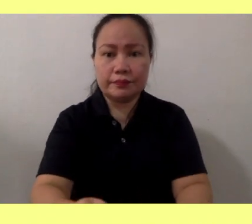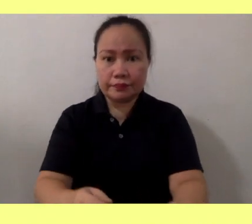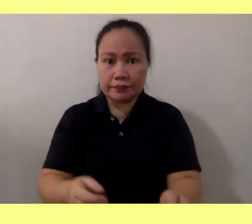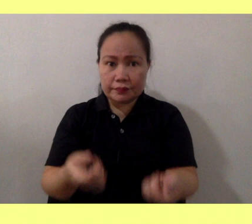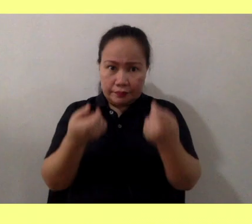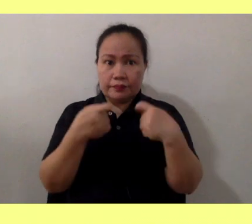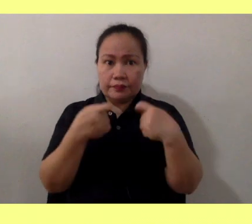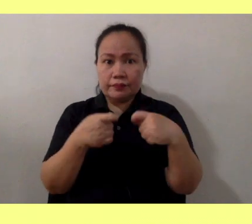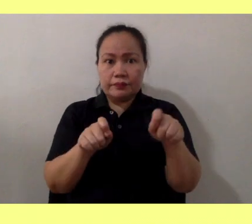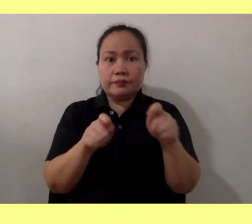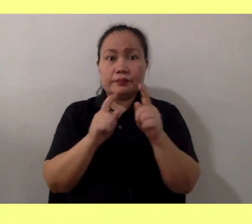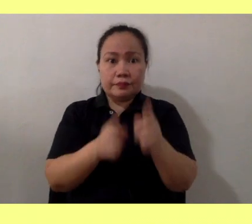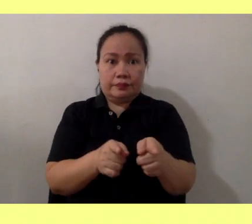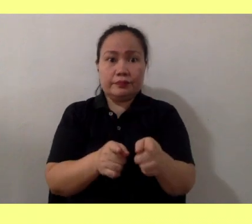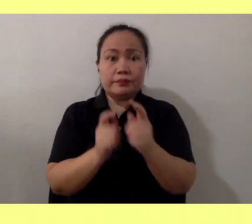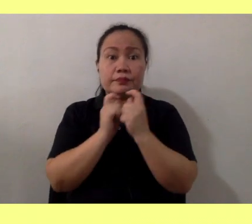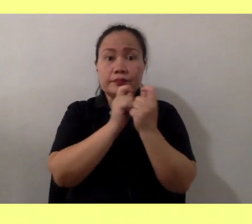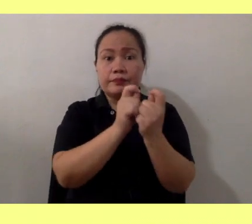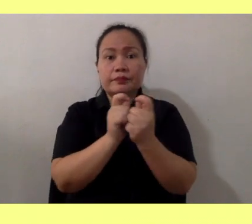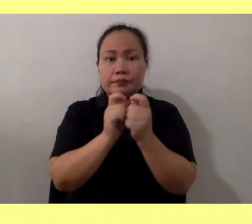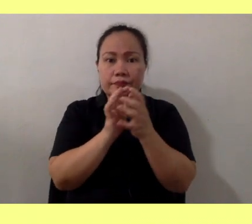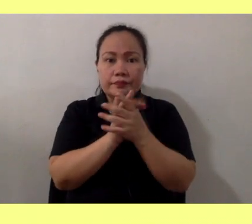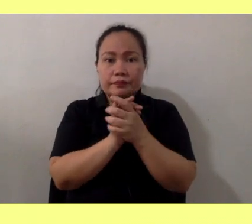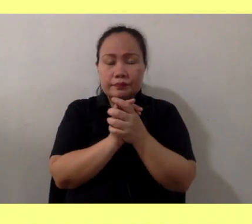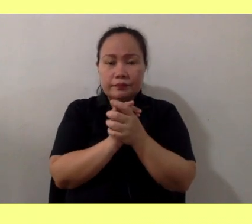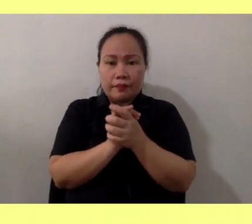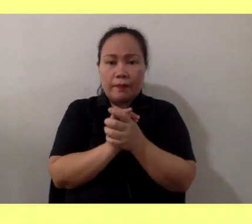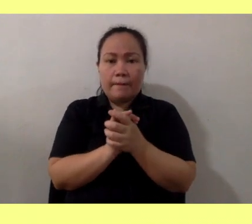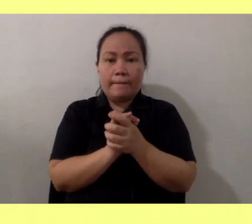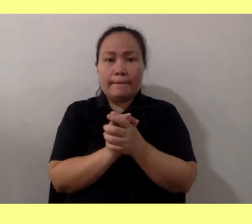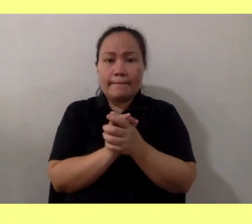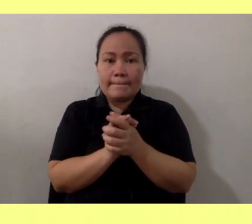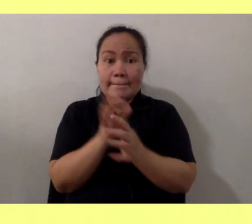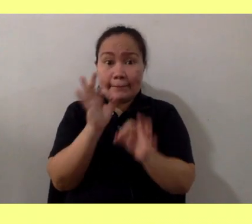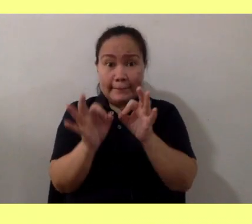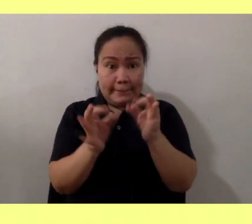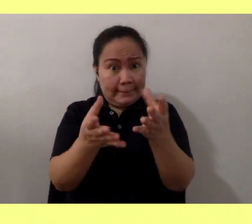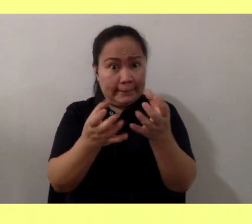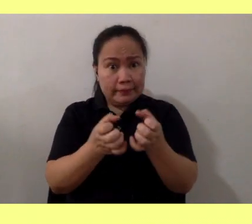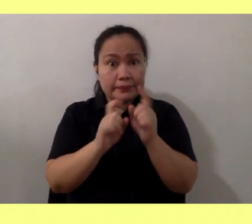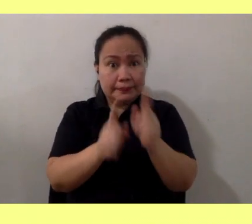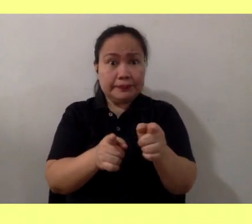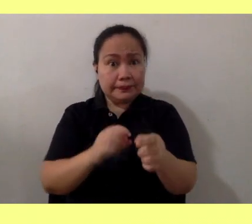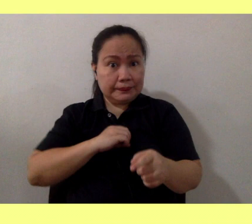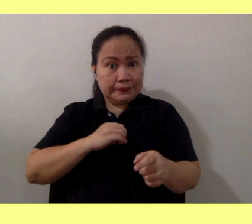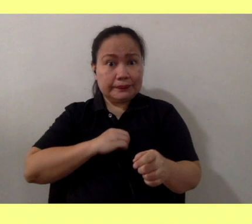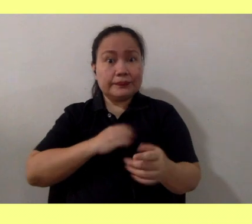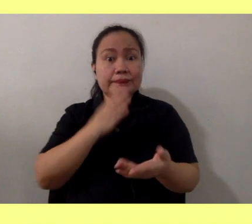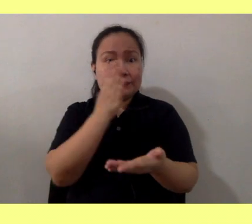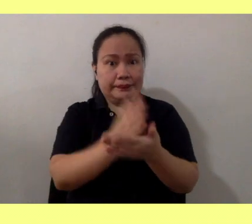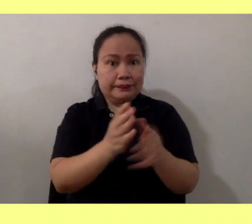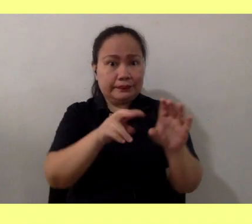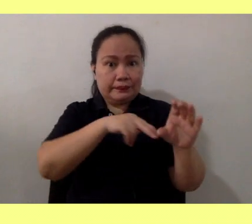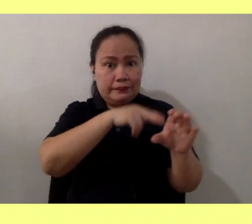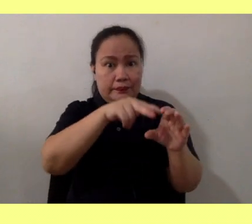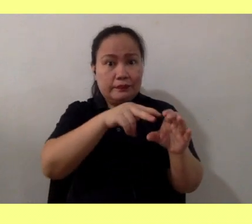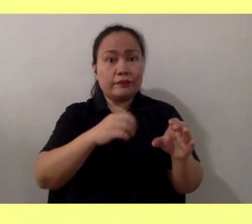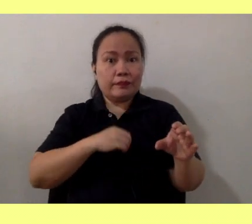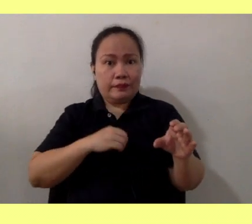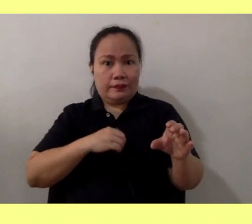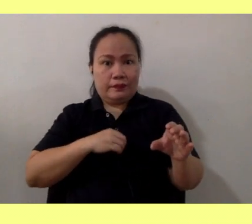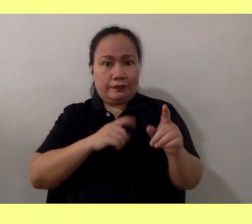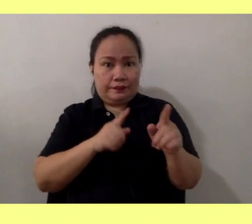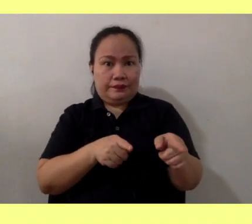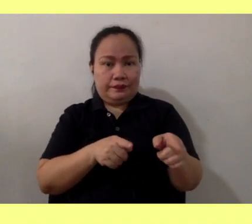So, sabayan nyo po ako ng pagsagot. Kung if you want to answer on your own, pause nyo yung video kung gusto nyo